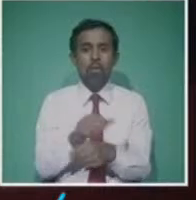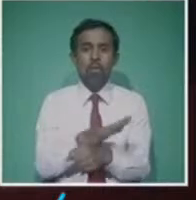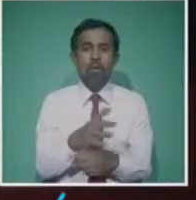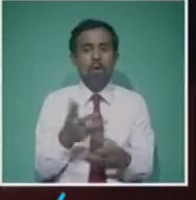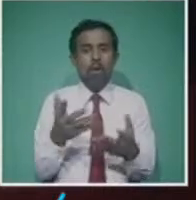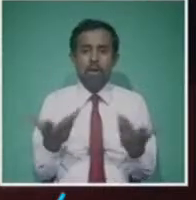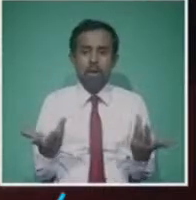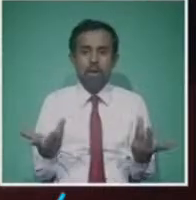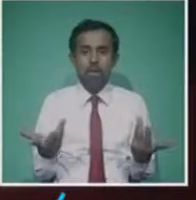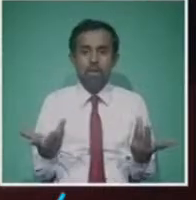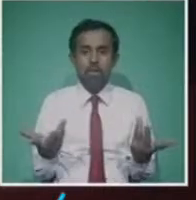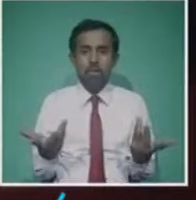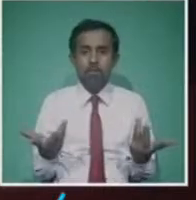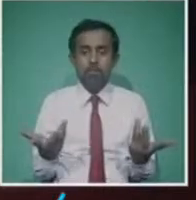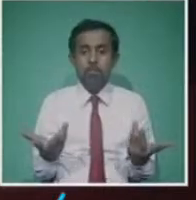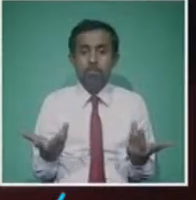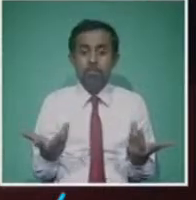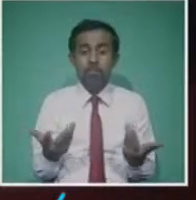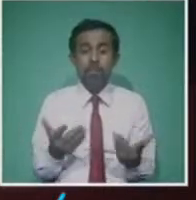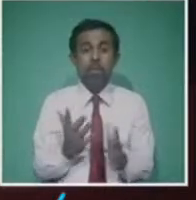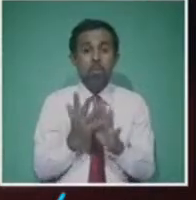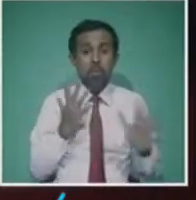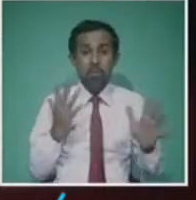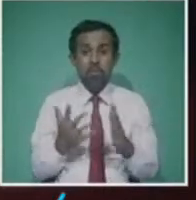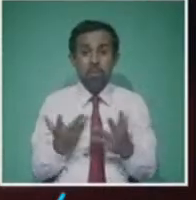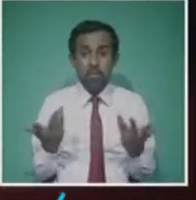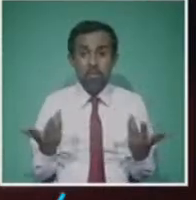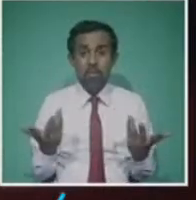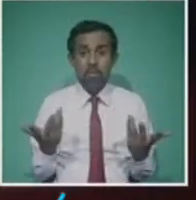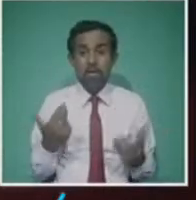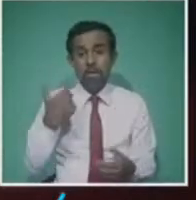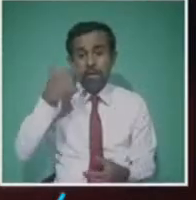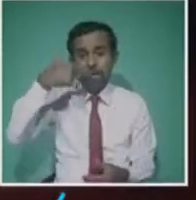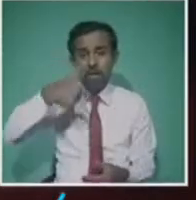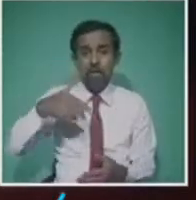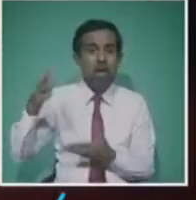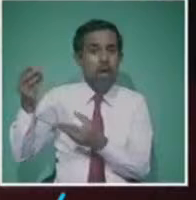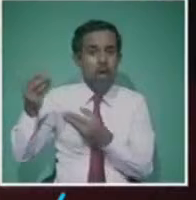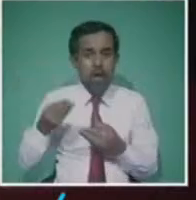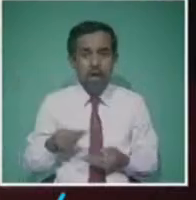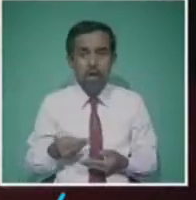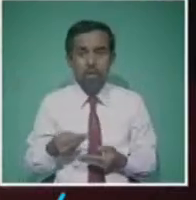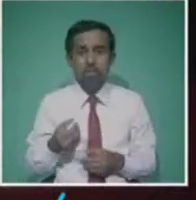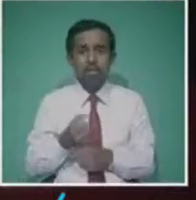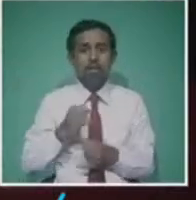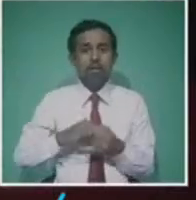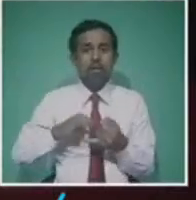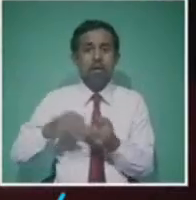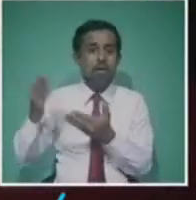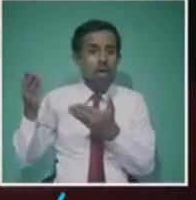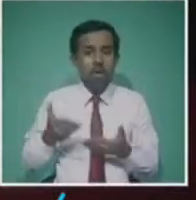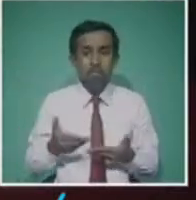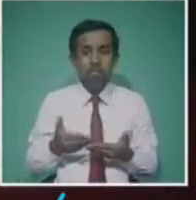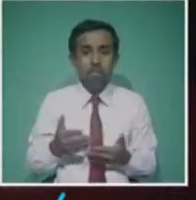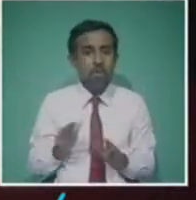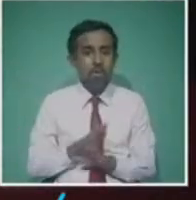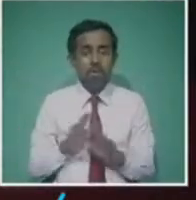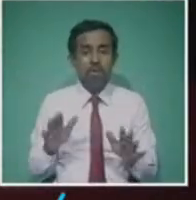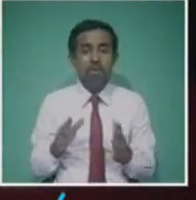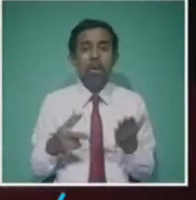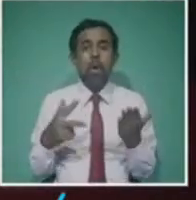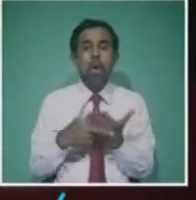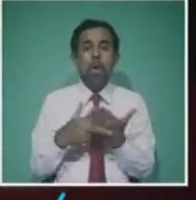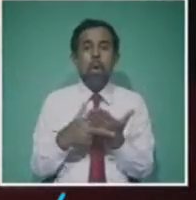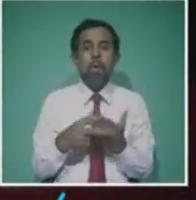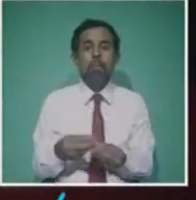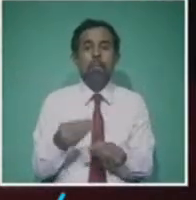පෝලිං නැති උනේ තෙල් ආපු හින්දාවත් ගෑස් ආපු හින්දාවත් නෙවෙයි කූපන් ක්‍රමයක්